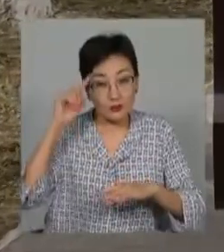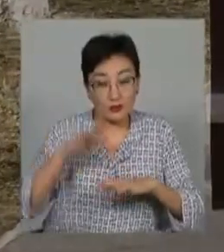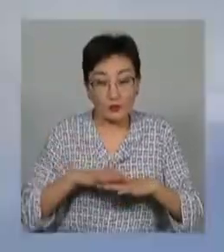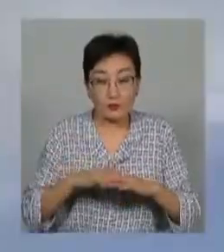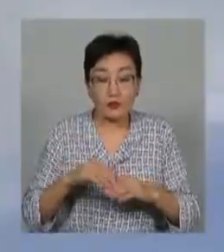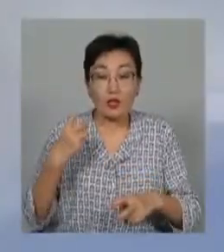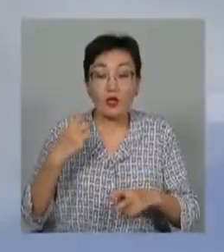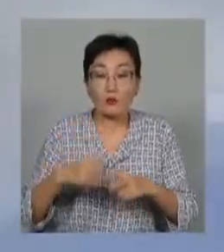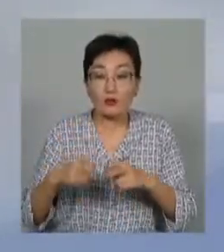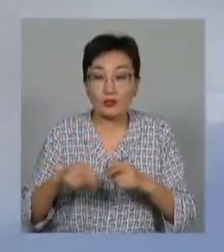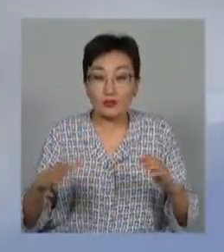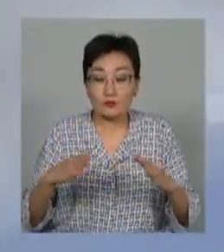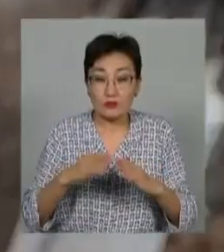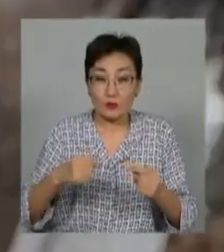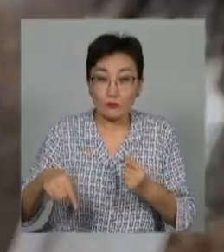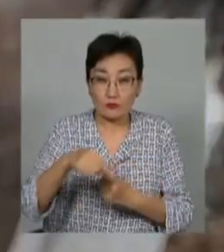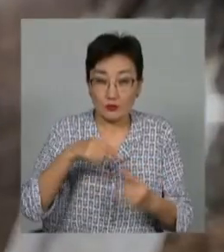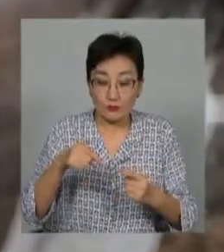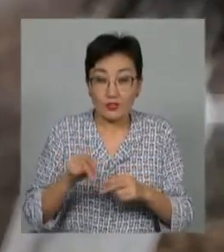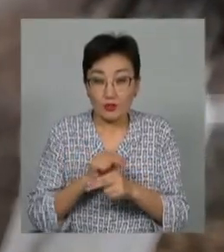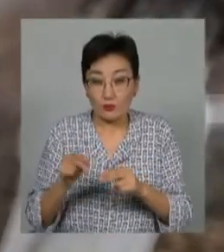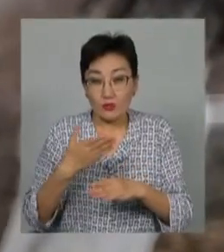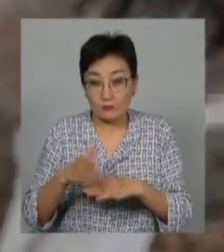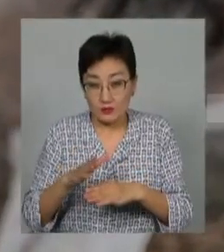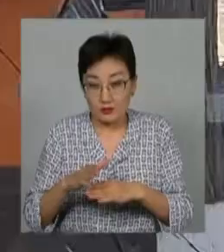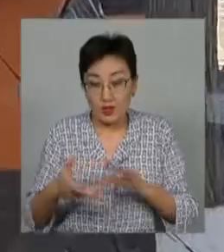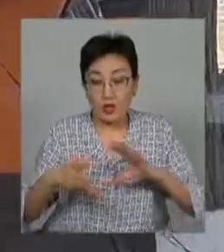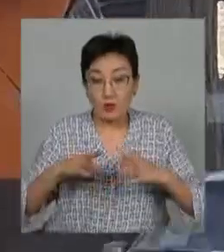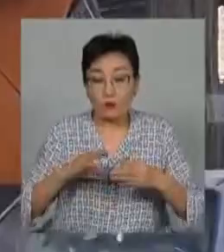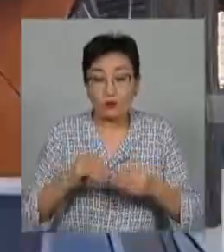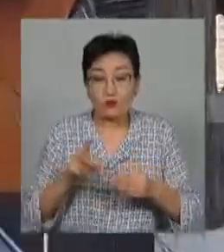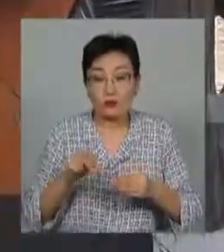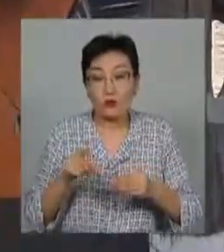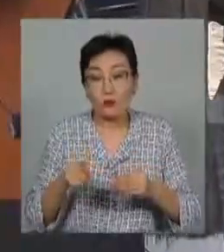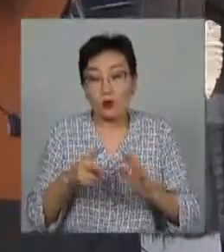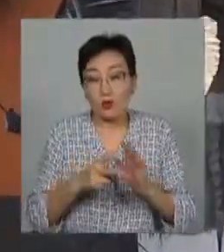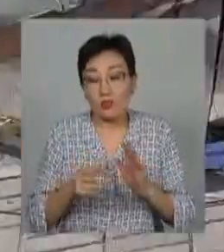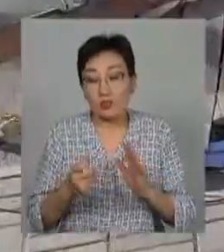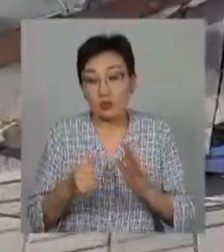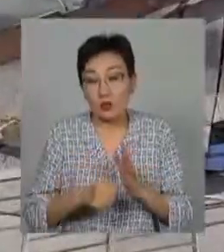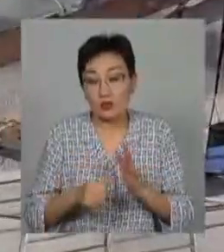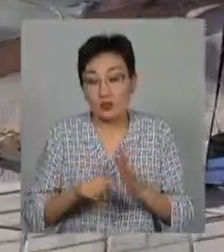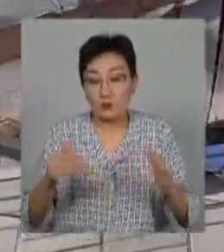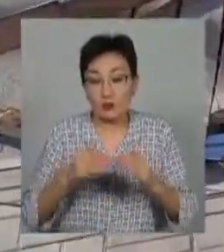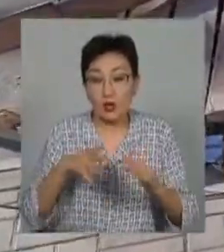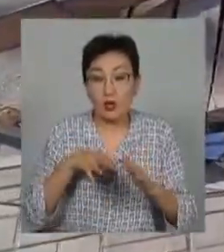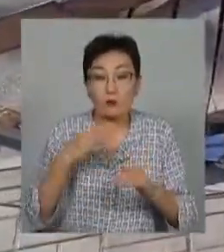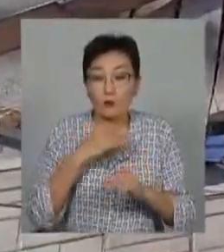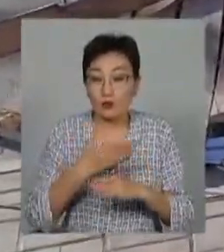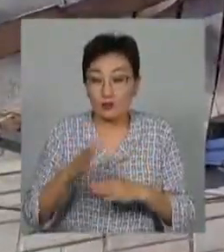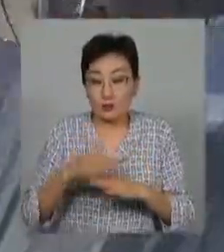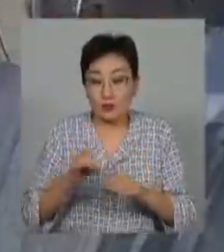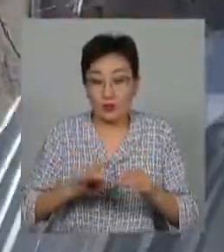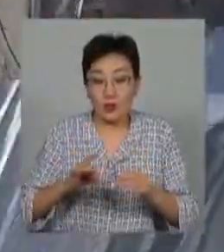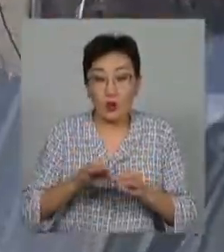бөлінген нысандарды ғана кәсіпкерлерге бөліп берген. Тараздағы желден жалпы саны 1206 нысан бүлінді десек, оның басым бөлігі